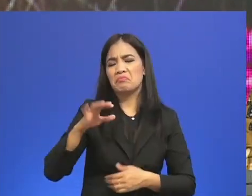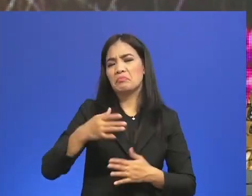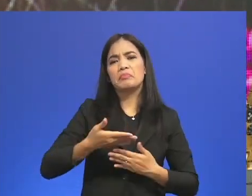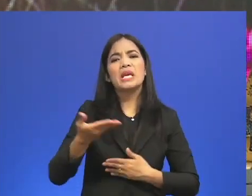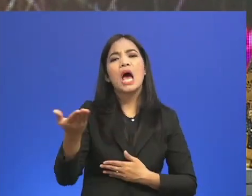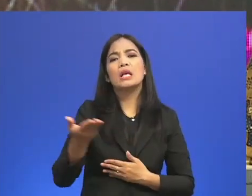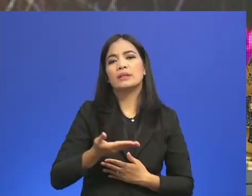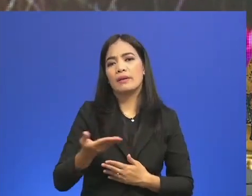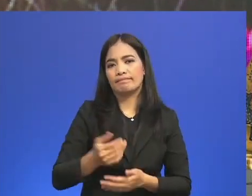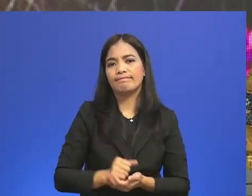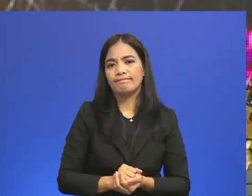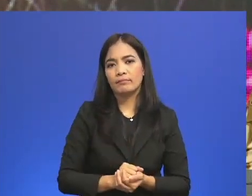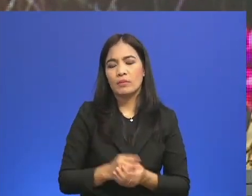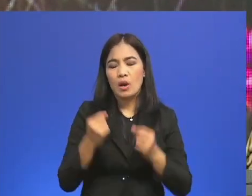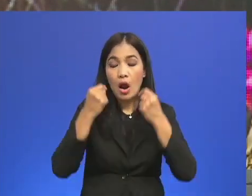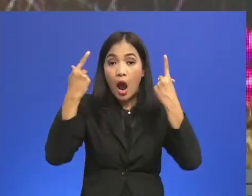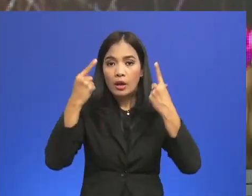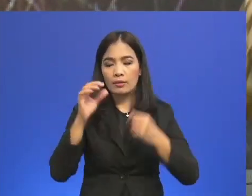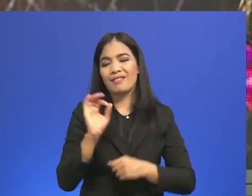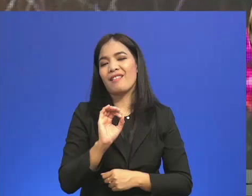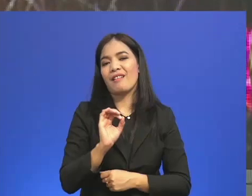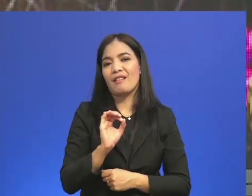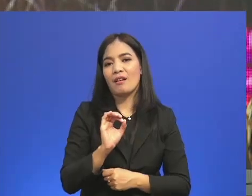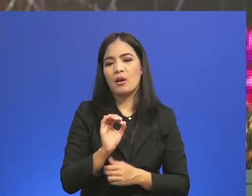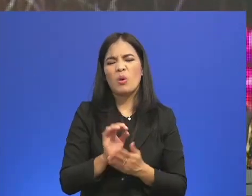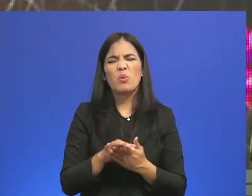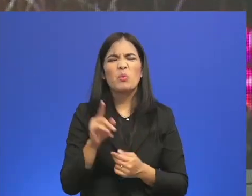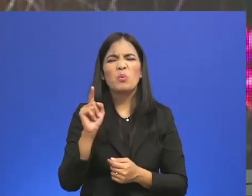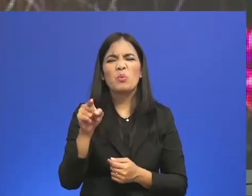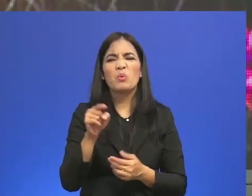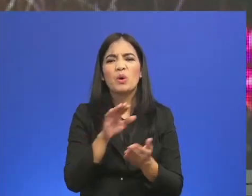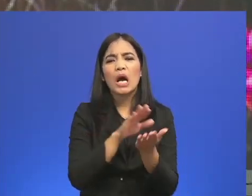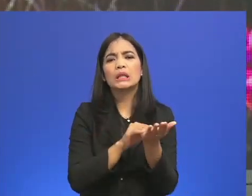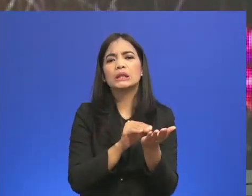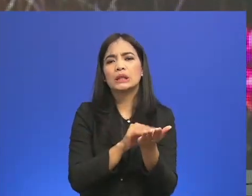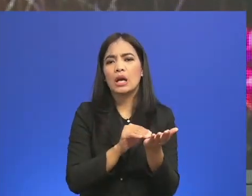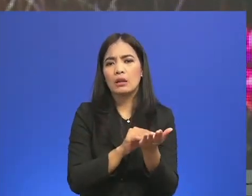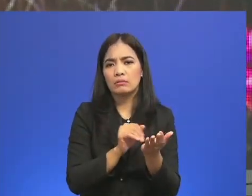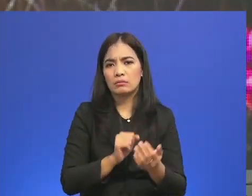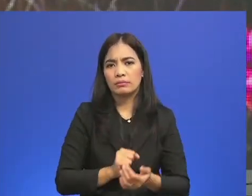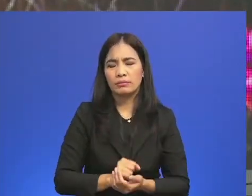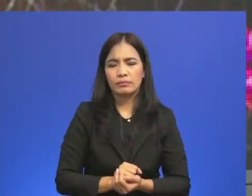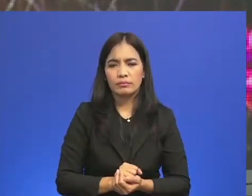berdecak kagum. Jangan-jangan dia berkata, kasihan deh lo.